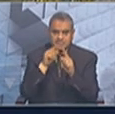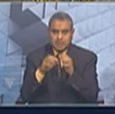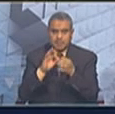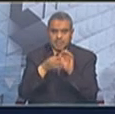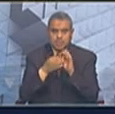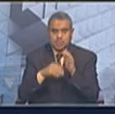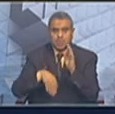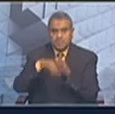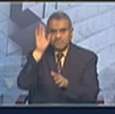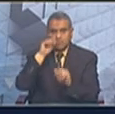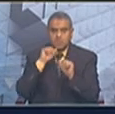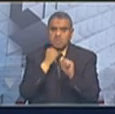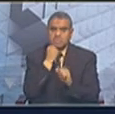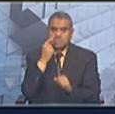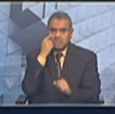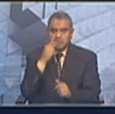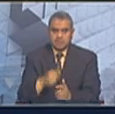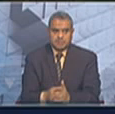3.7 مليون طن.